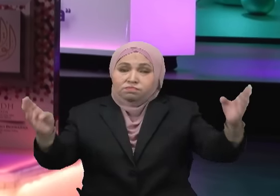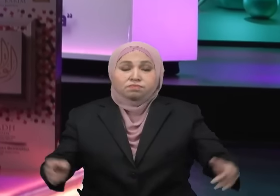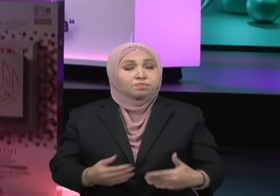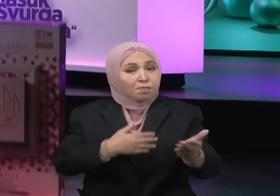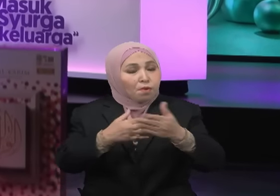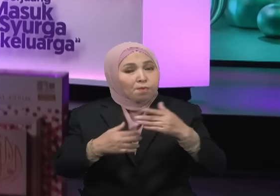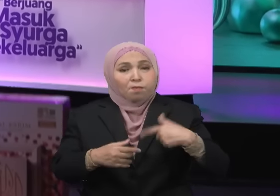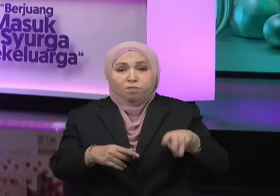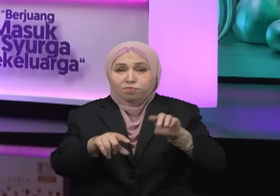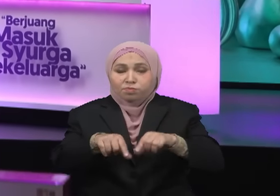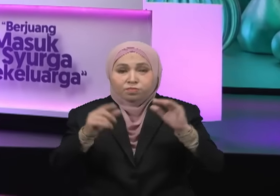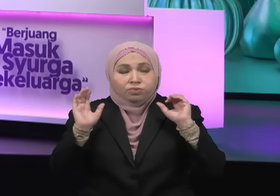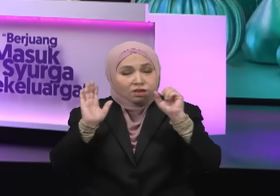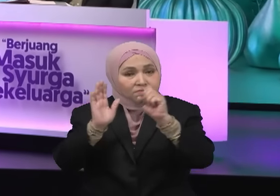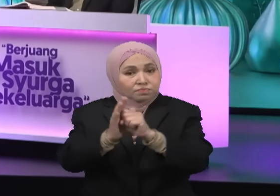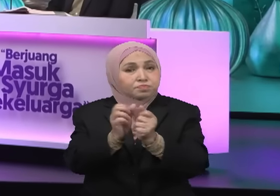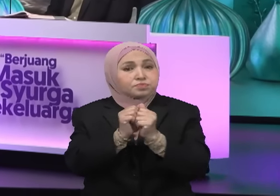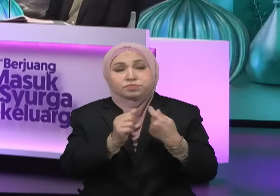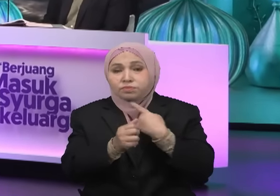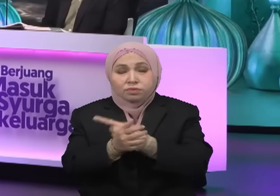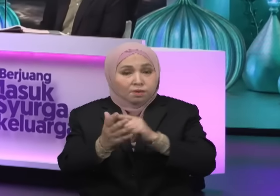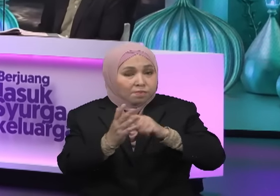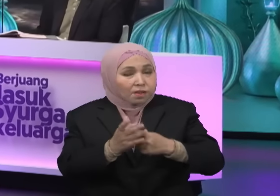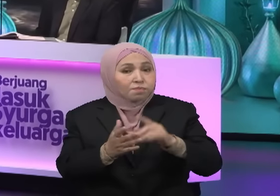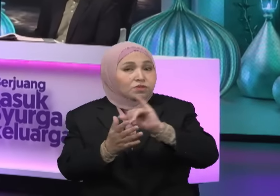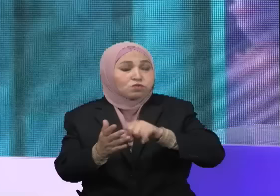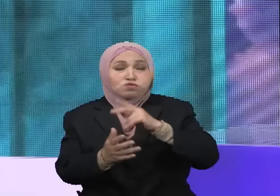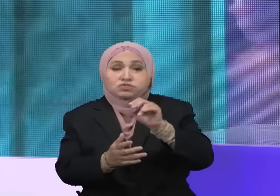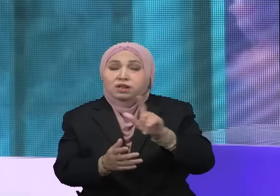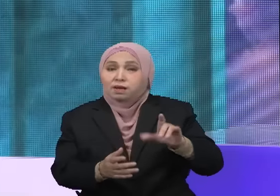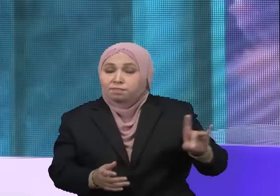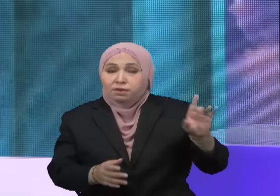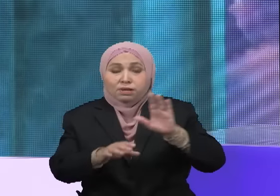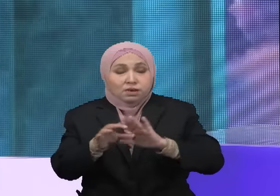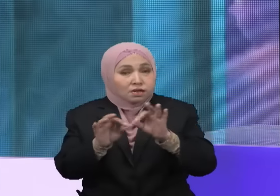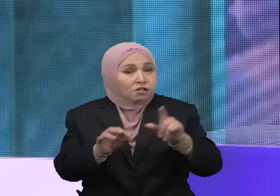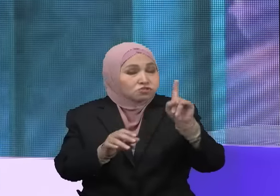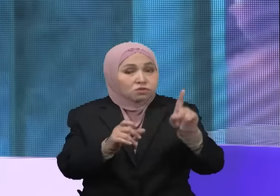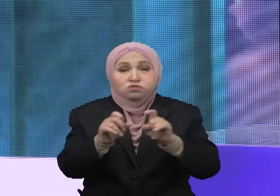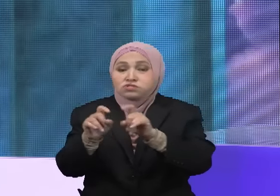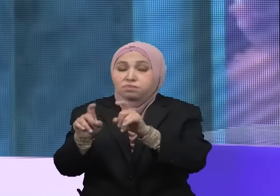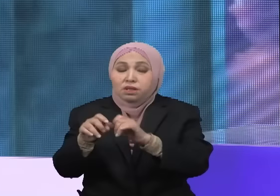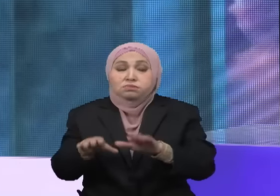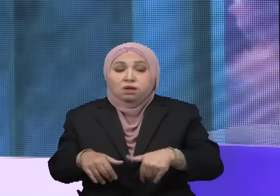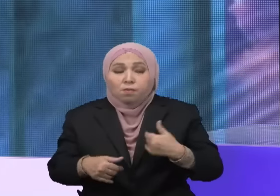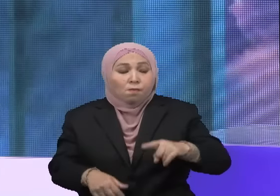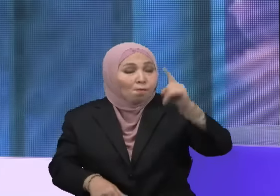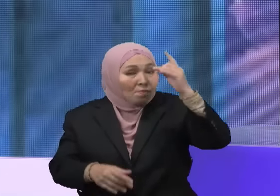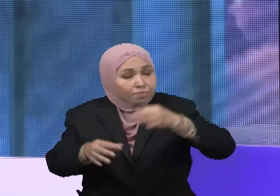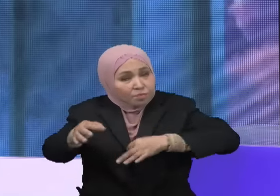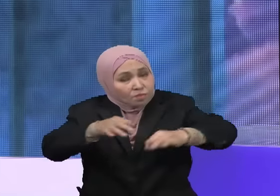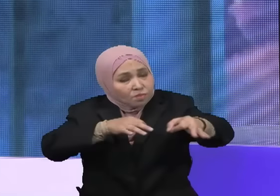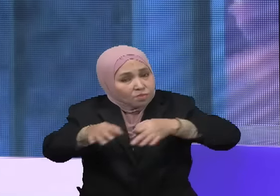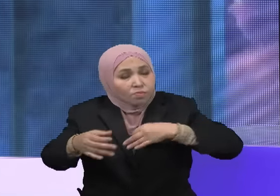Kembali kita dalam Al-Quran Time, Quran Solat Infaq. Sama-sama kita memulakan juz yang ke-8 pada ayat yang ke-111 sebentar tadi, bagaimana Allah menjelaskan